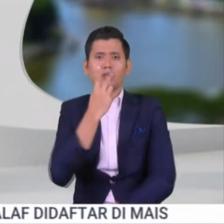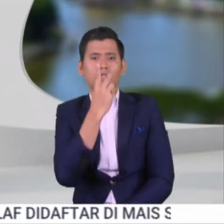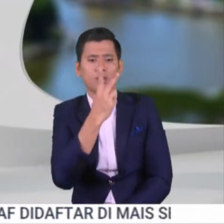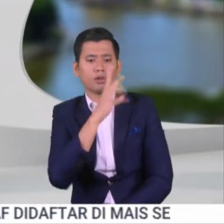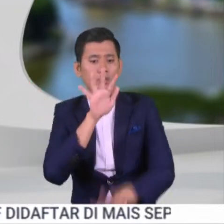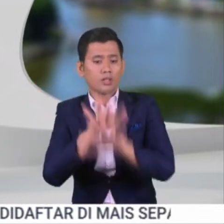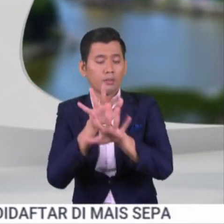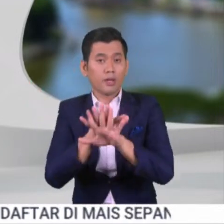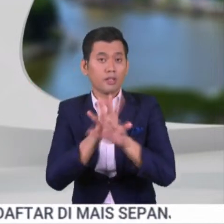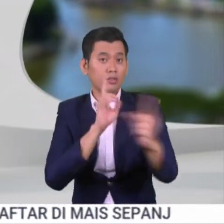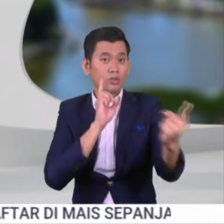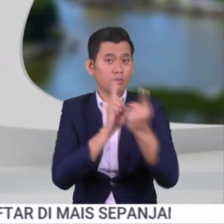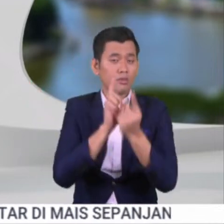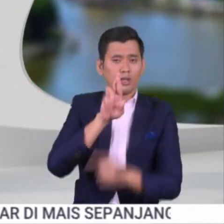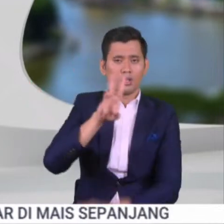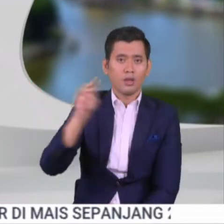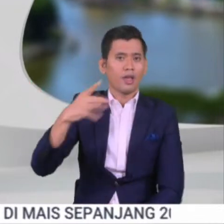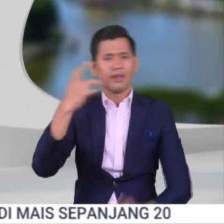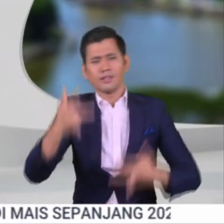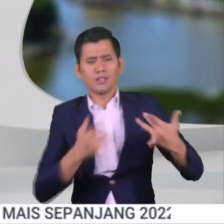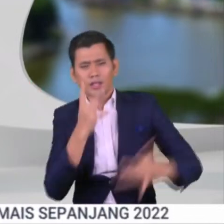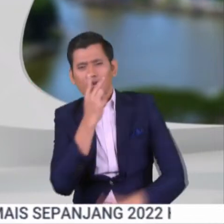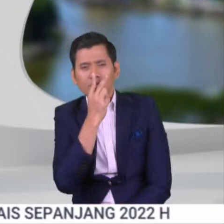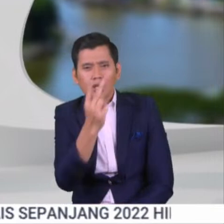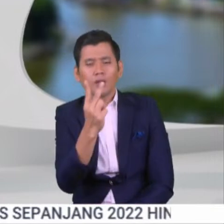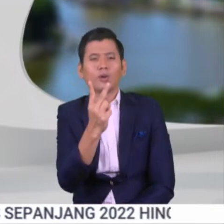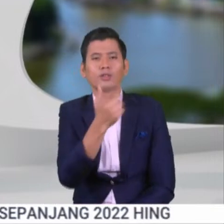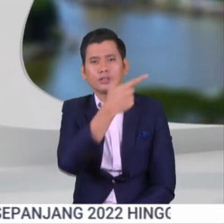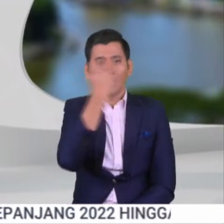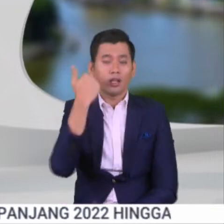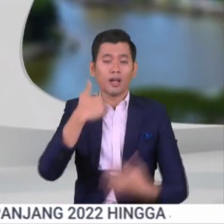Rata-rata yang ditemui RTM menyatakan keterujaan kerana dapat